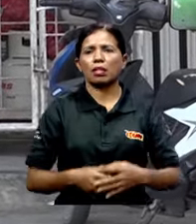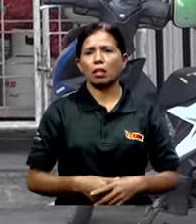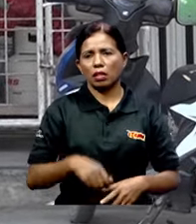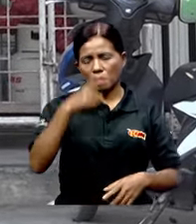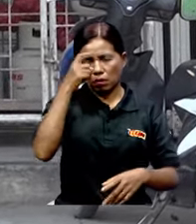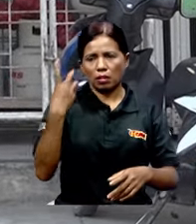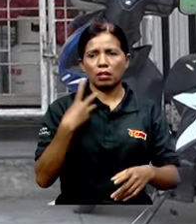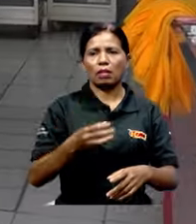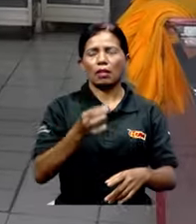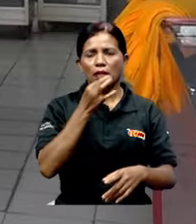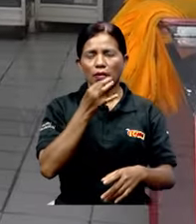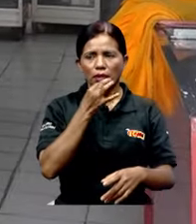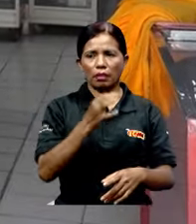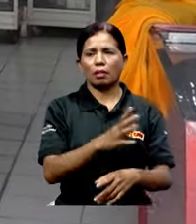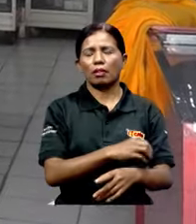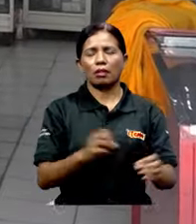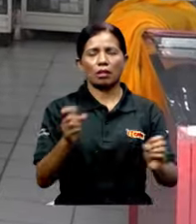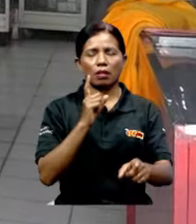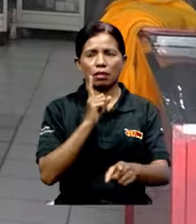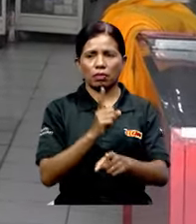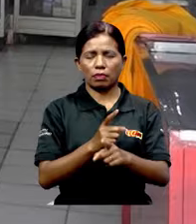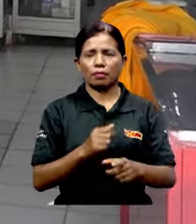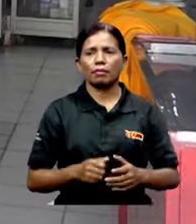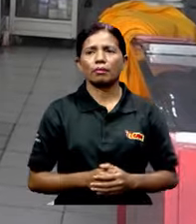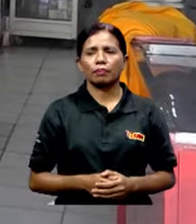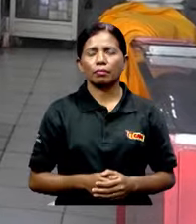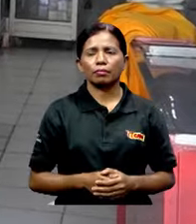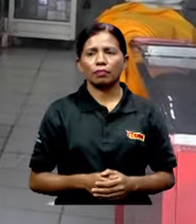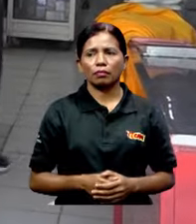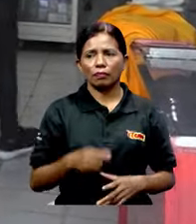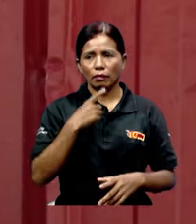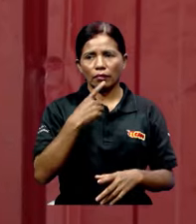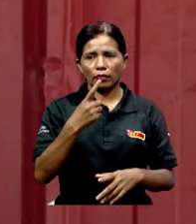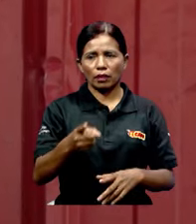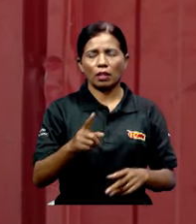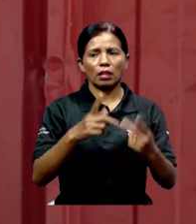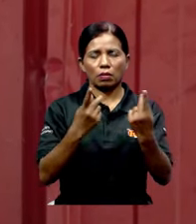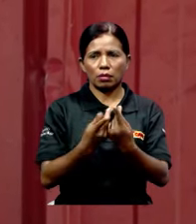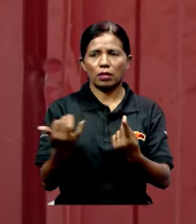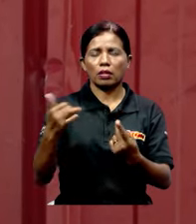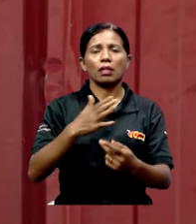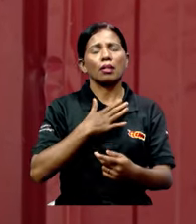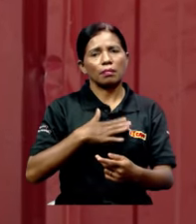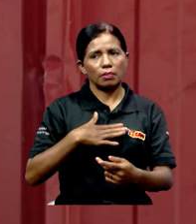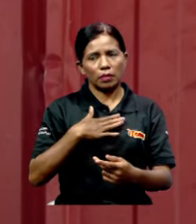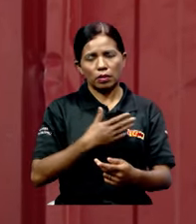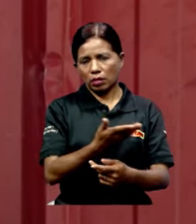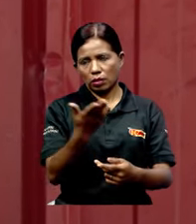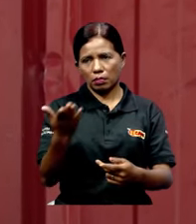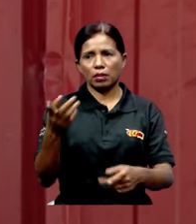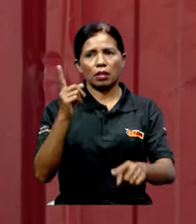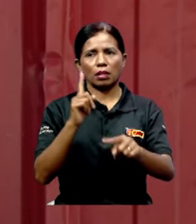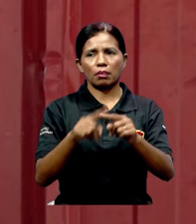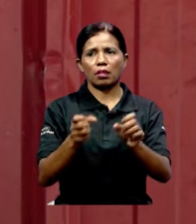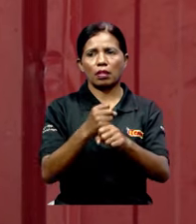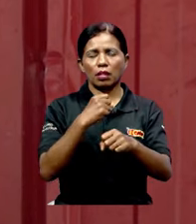ita konsum mai han dan be maka la saudave. Ida mos atu apelo mos ba empresari sira favor bo tida ita bosra la bele halo